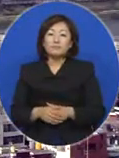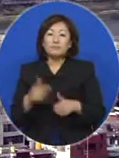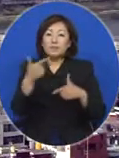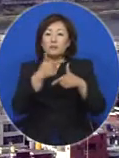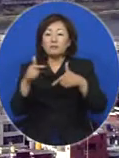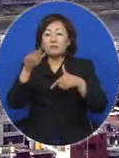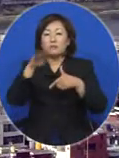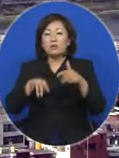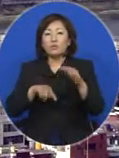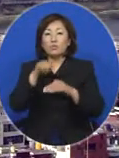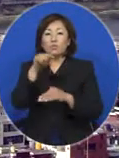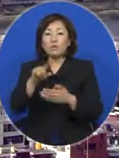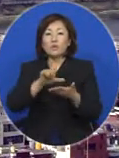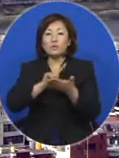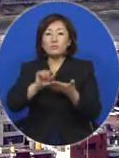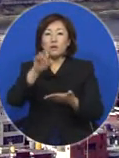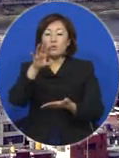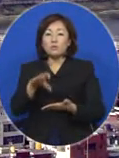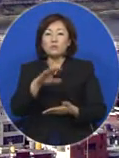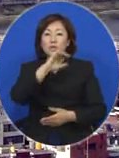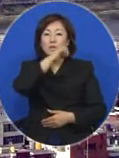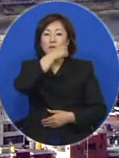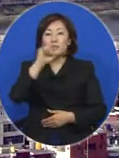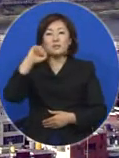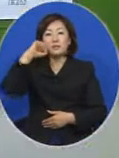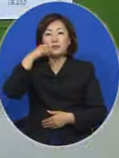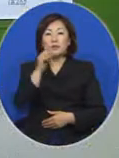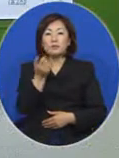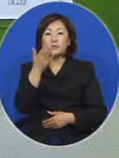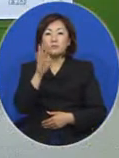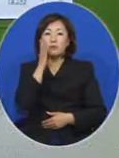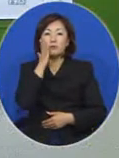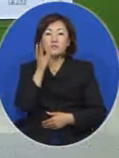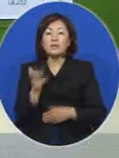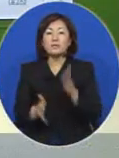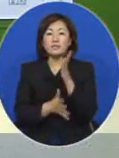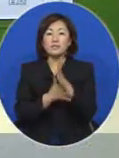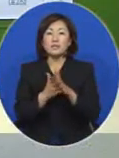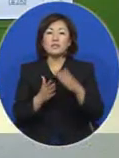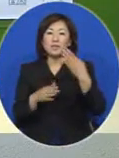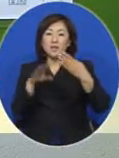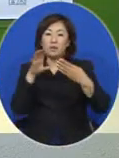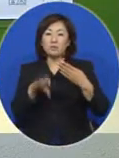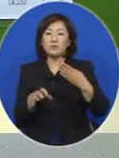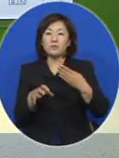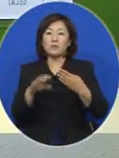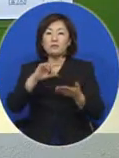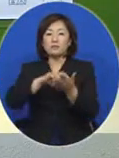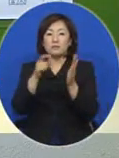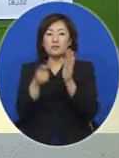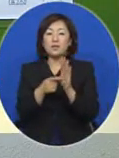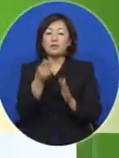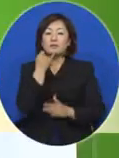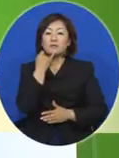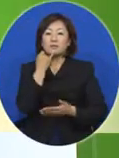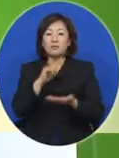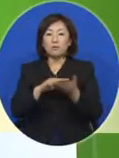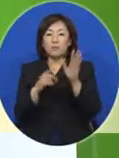인천 등 일부 지자체가 재정 악화로 어려움을 겪고 있지만 울산 지역 4개 구의 재무 구조는 건전한 것으로